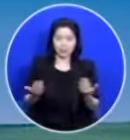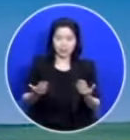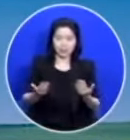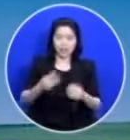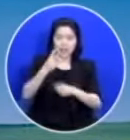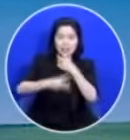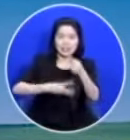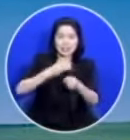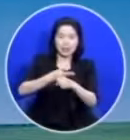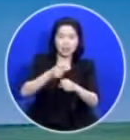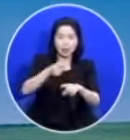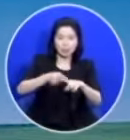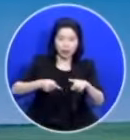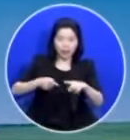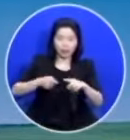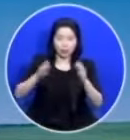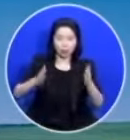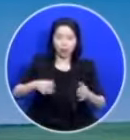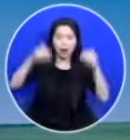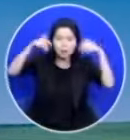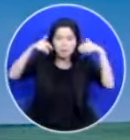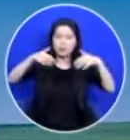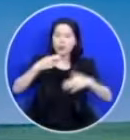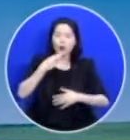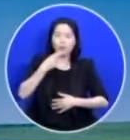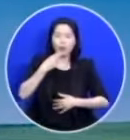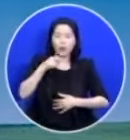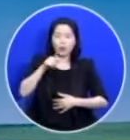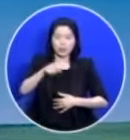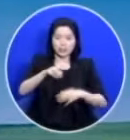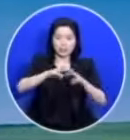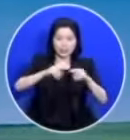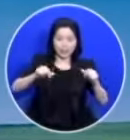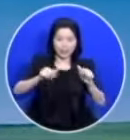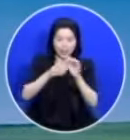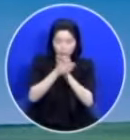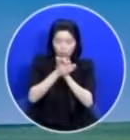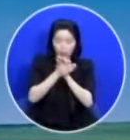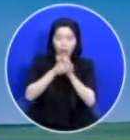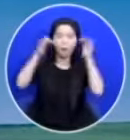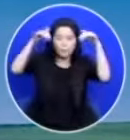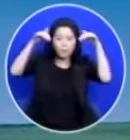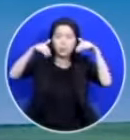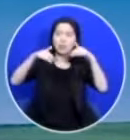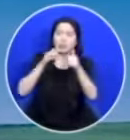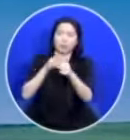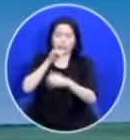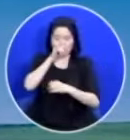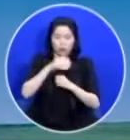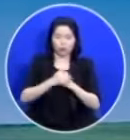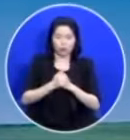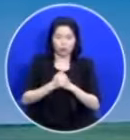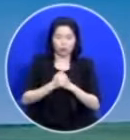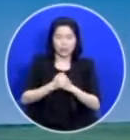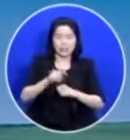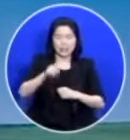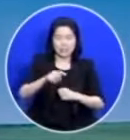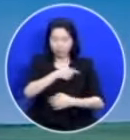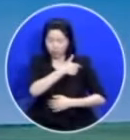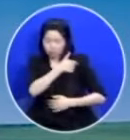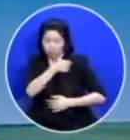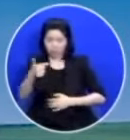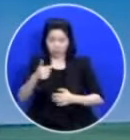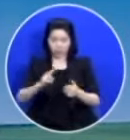동안 비가 내리지 않는 이스라엘 땅에 엘리야가 기도하여서 비를 내리게 했어요 이러한 큰